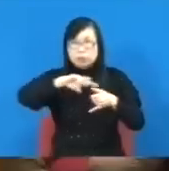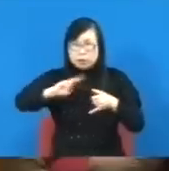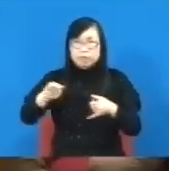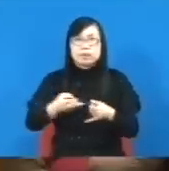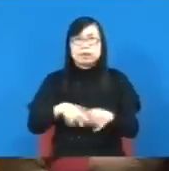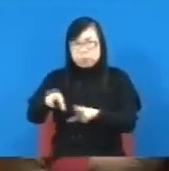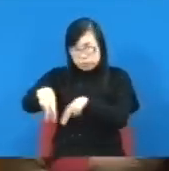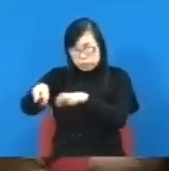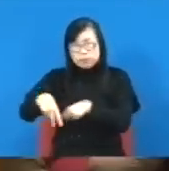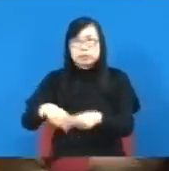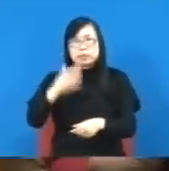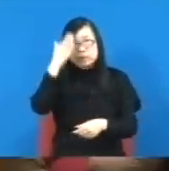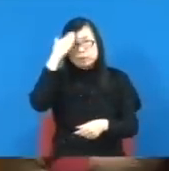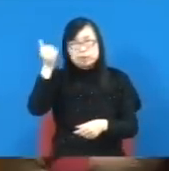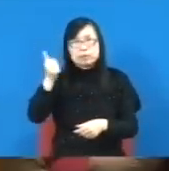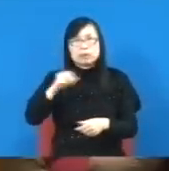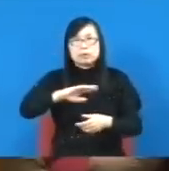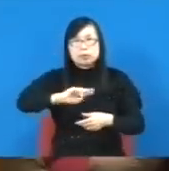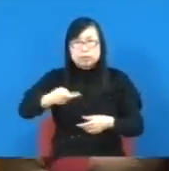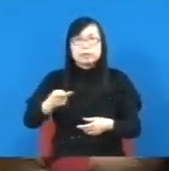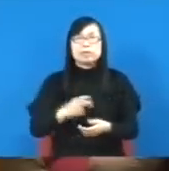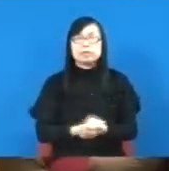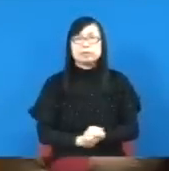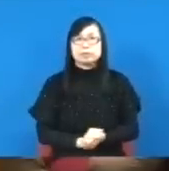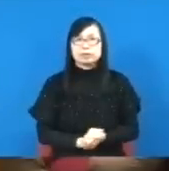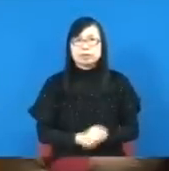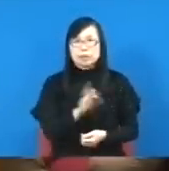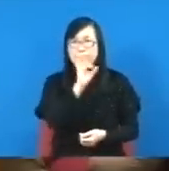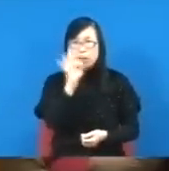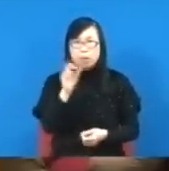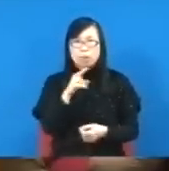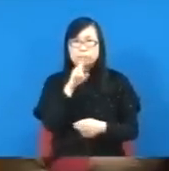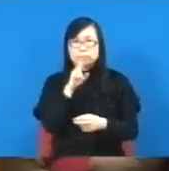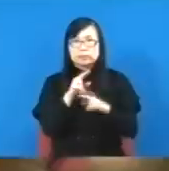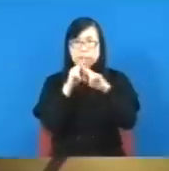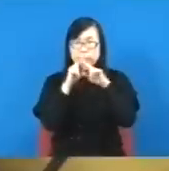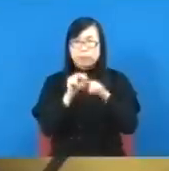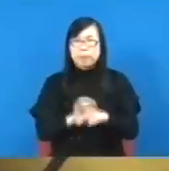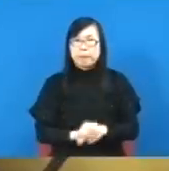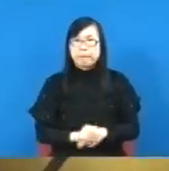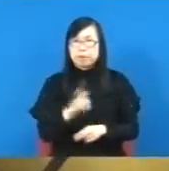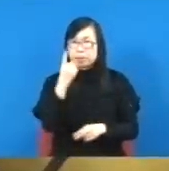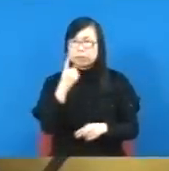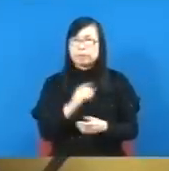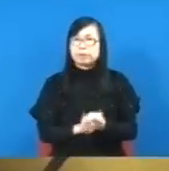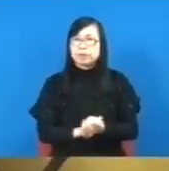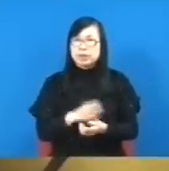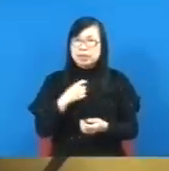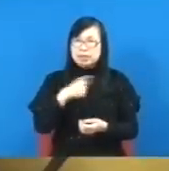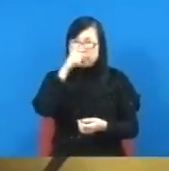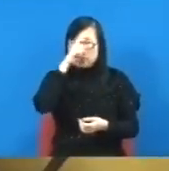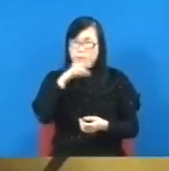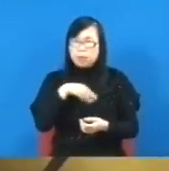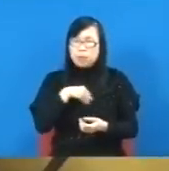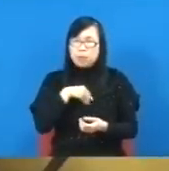村嘅命運都改變。 係。 我講講一輪，嗱佢冇講一樣嘢喎。 講咩咧？ 佢冇講話，哎呀，其實我都好掛住安徽